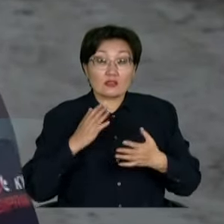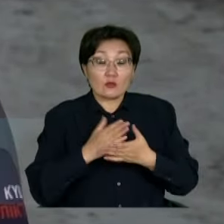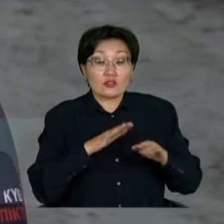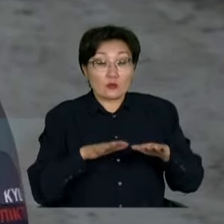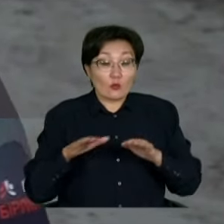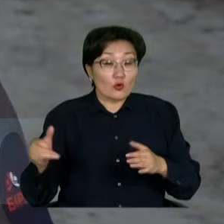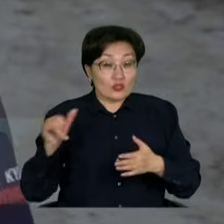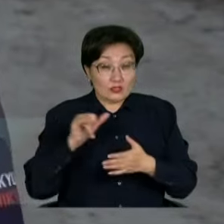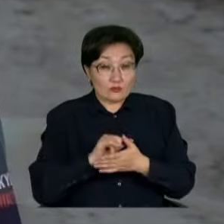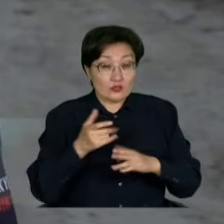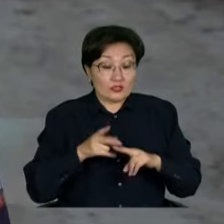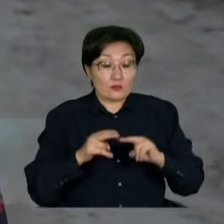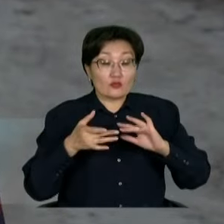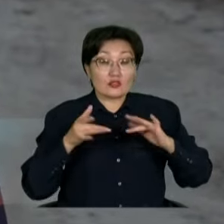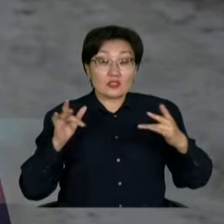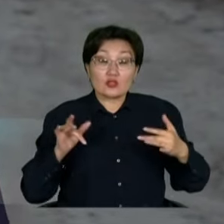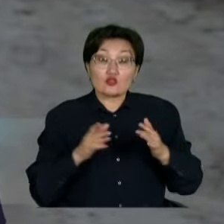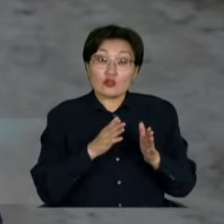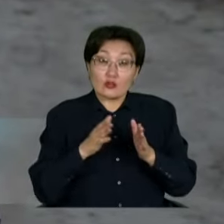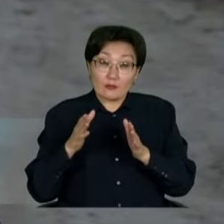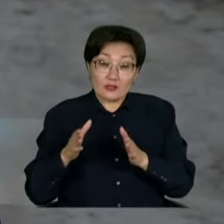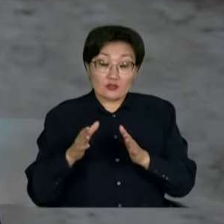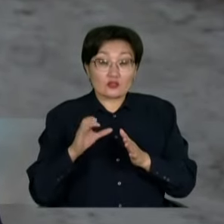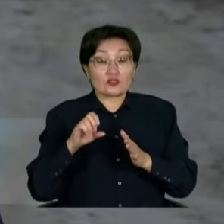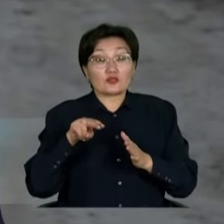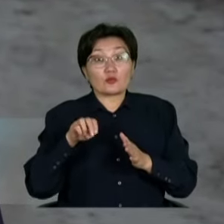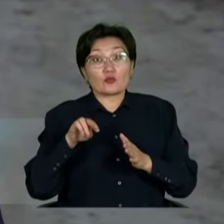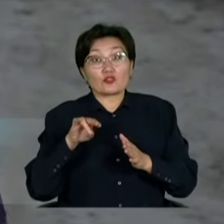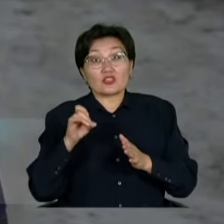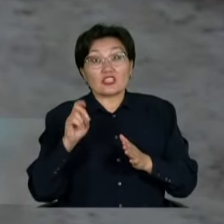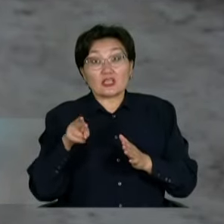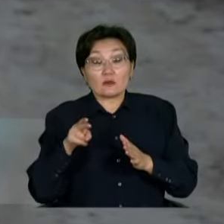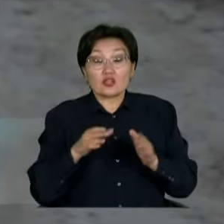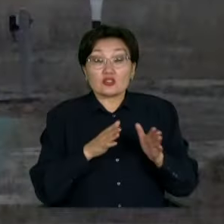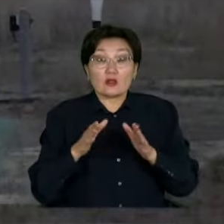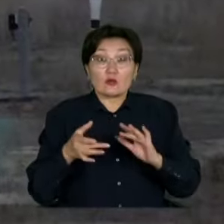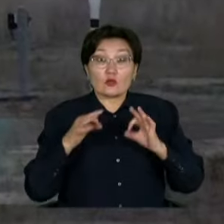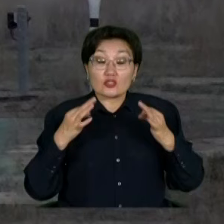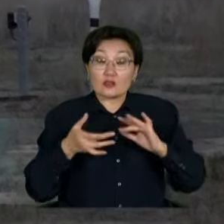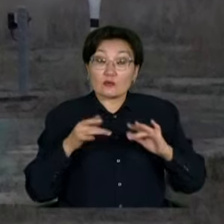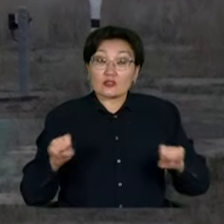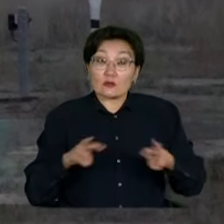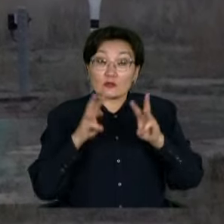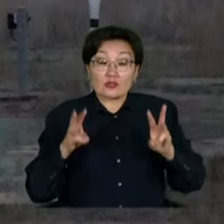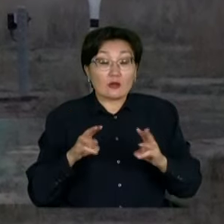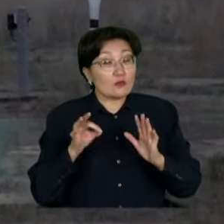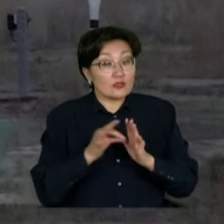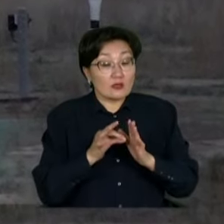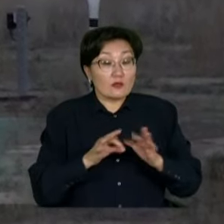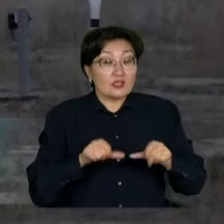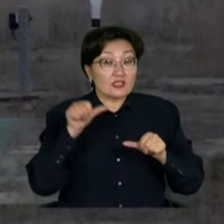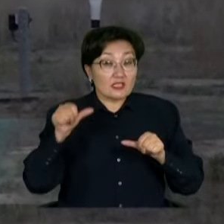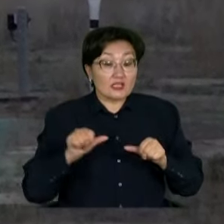жерлерге орнатып, осы спутниктік жүйемен қол жетімді интернет берудің мақсаты. Жүйенің бір ерекшелігі жоба